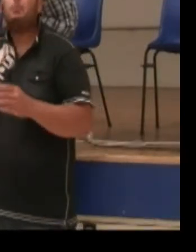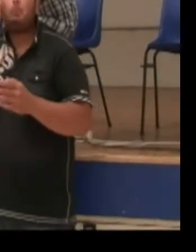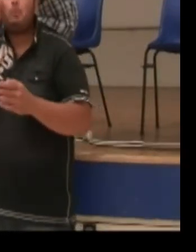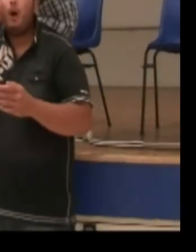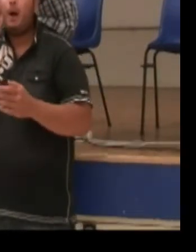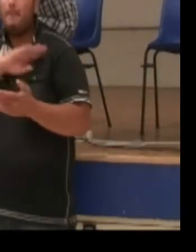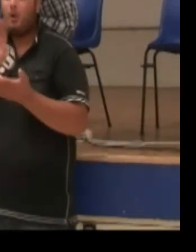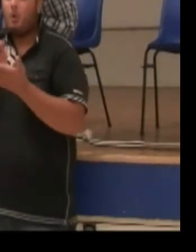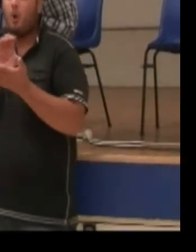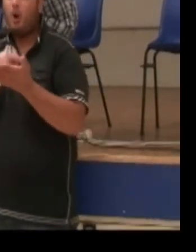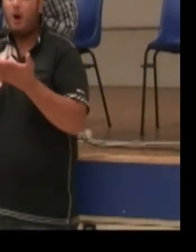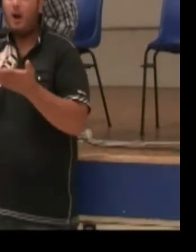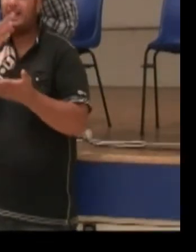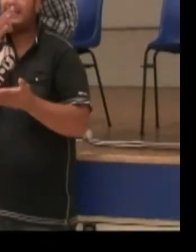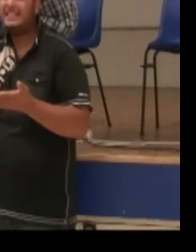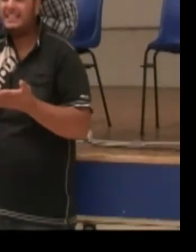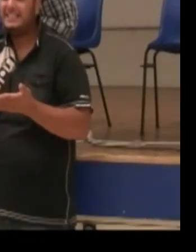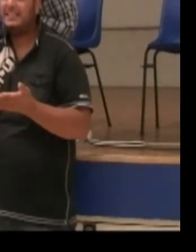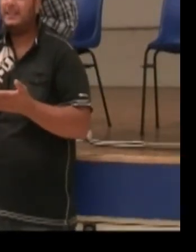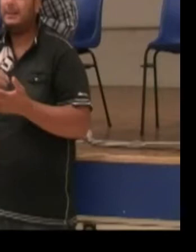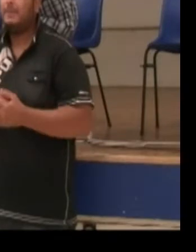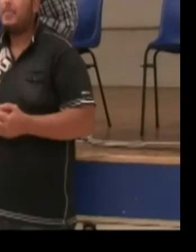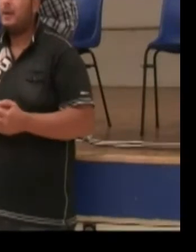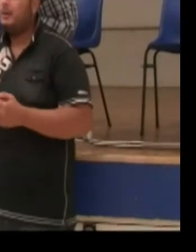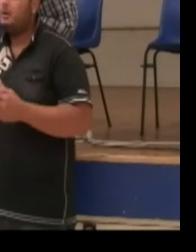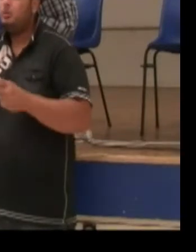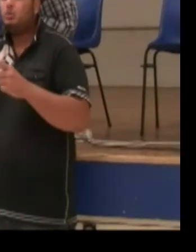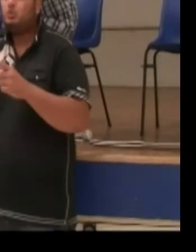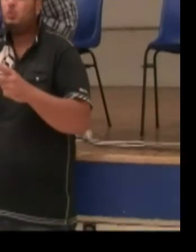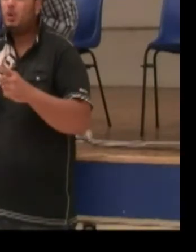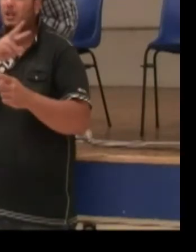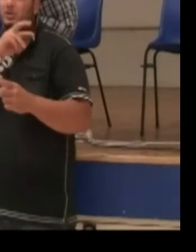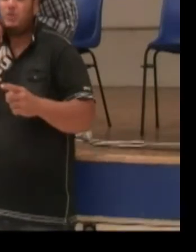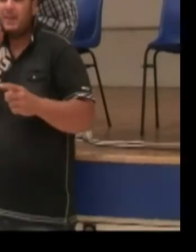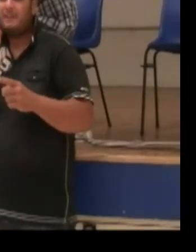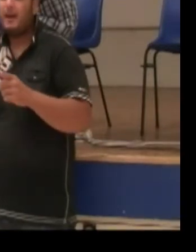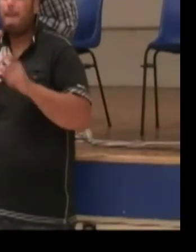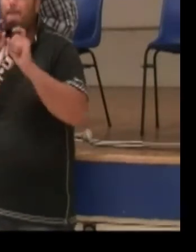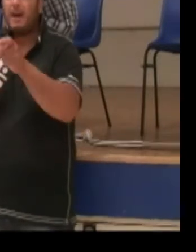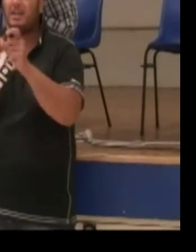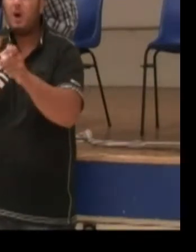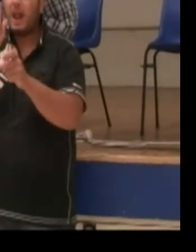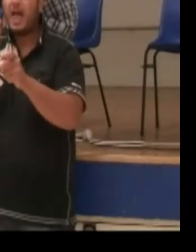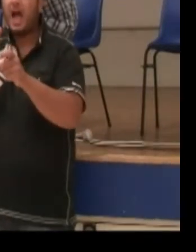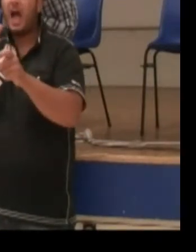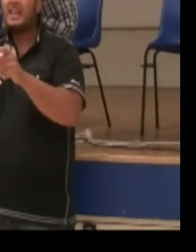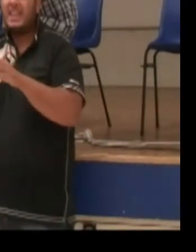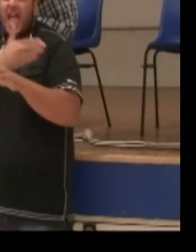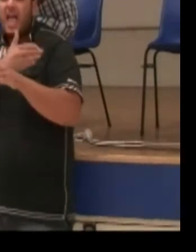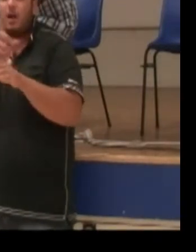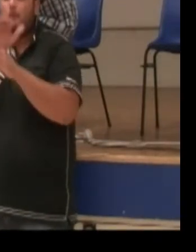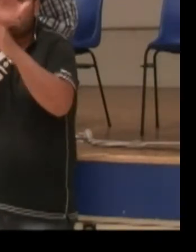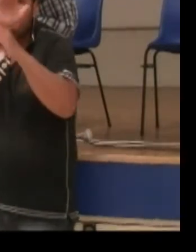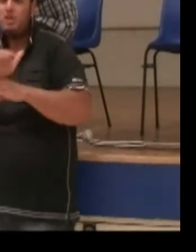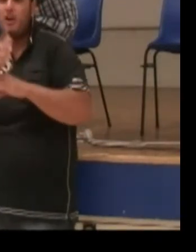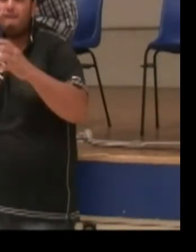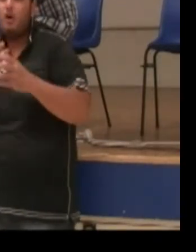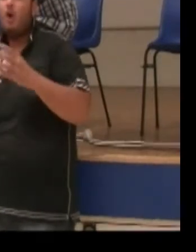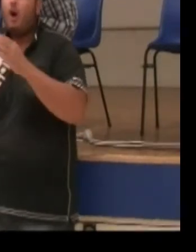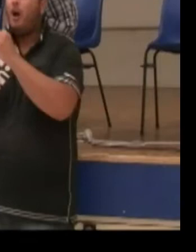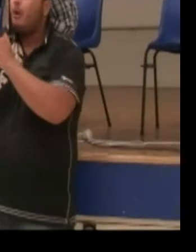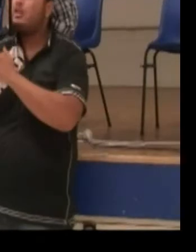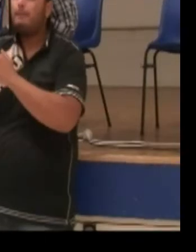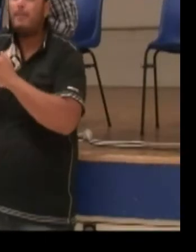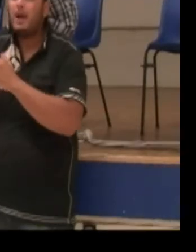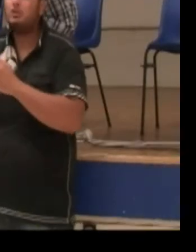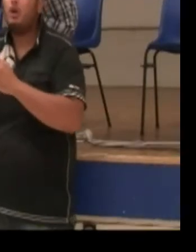Ils ne vous combattront que derrière des fortifications. Ou bien, soit ils sont dans des fortifications,